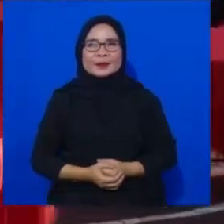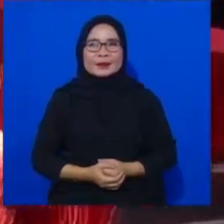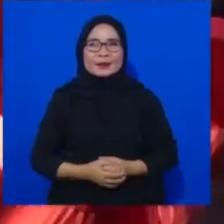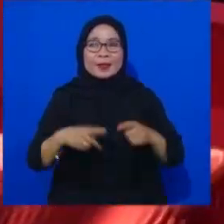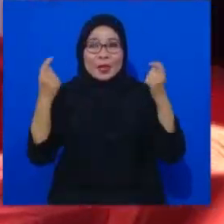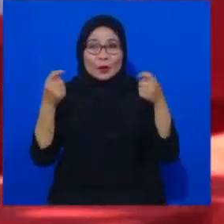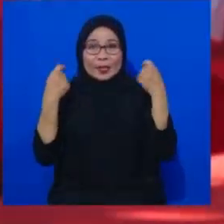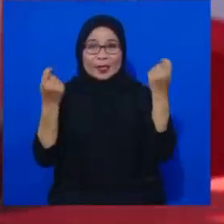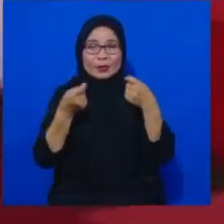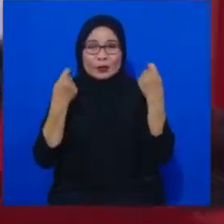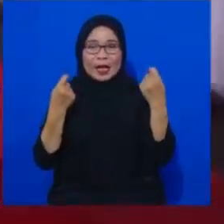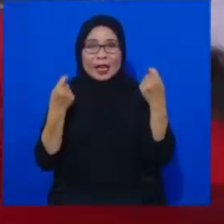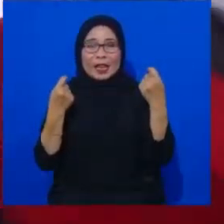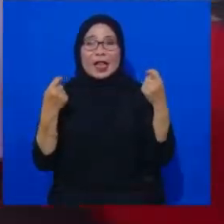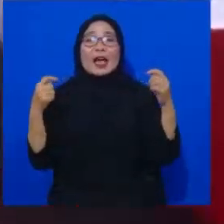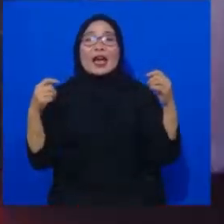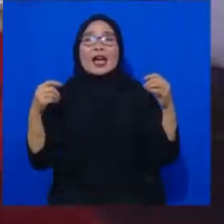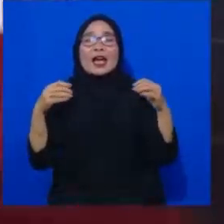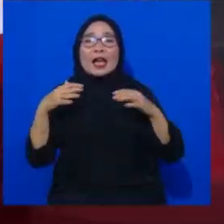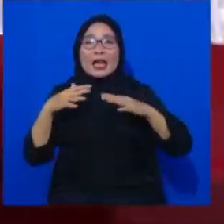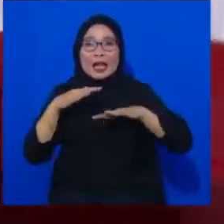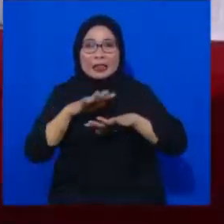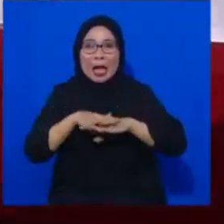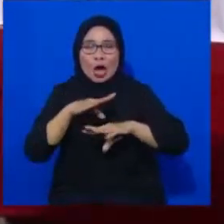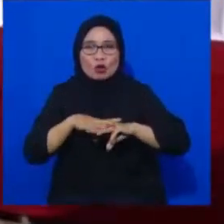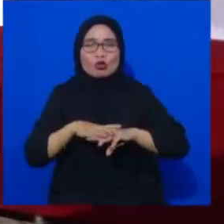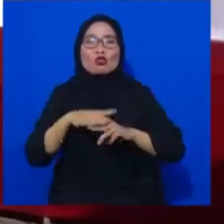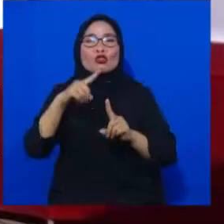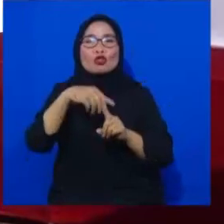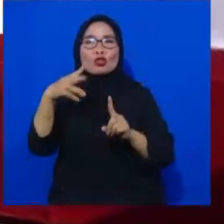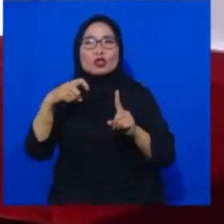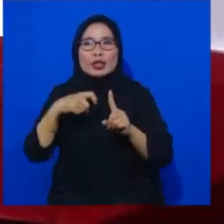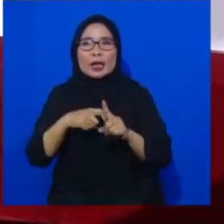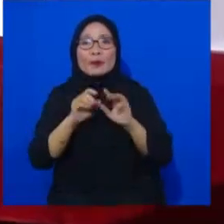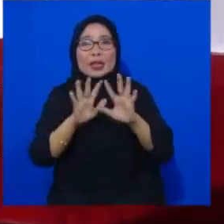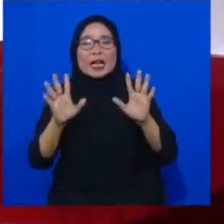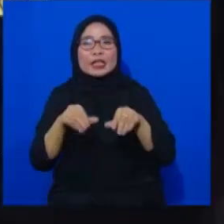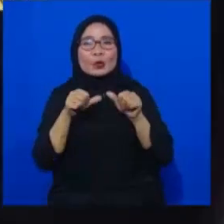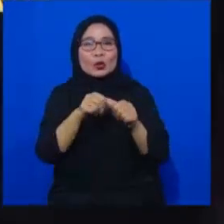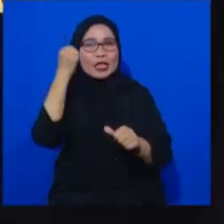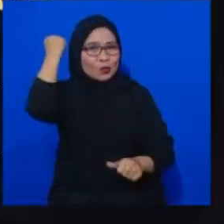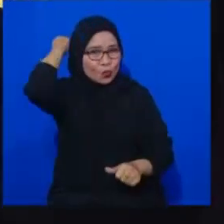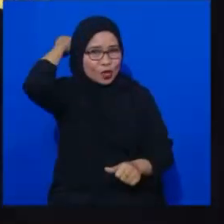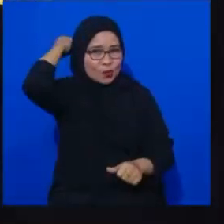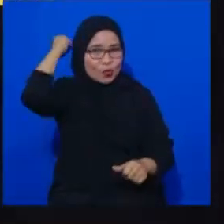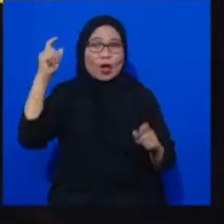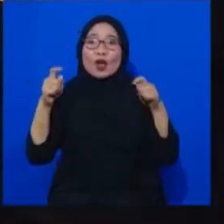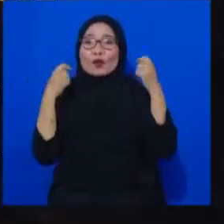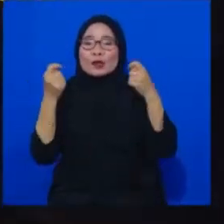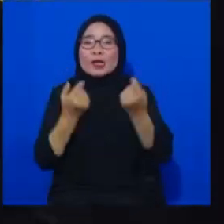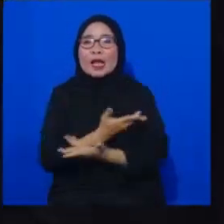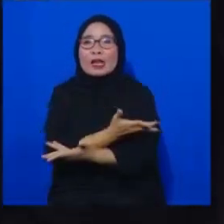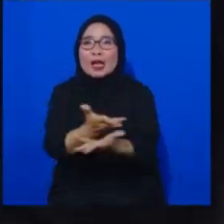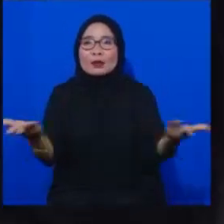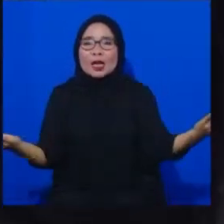Festival Tahu Tek ini diikuti oleh para emak-emak dari berbagai komunitas di Kota Mojokerto. Festival ini digelar dalam rangka